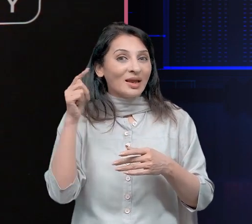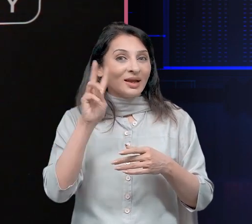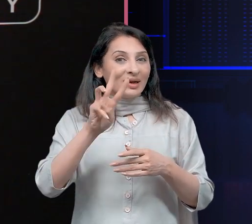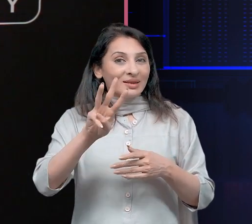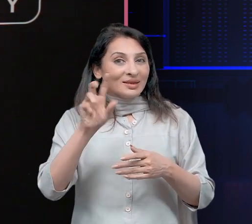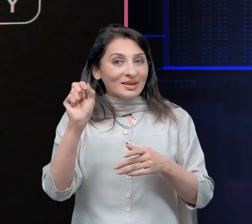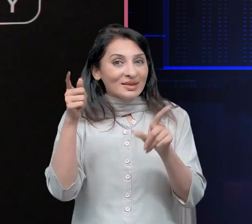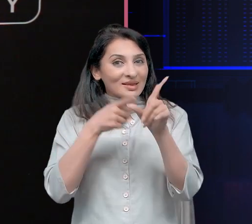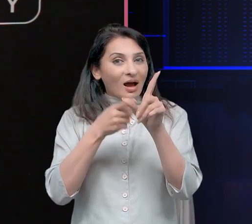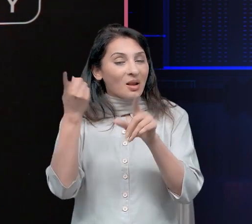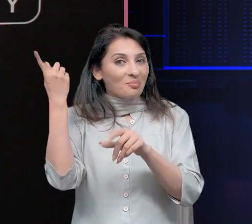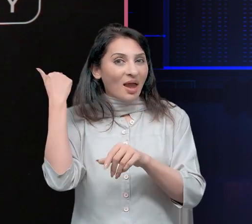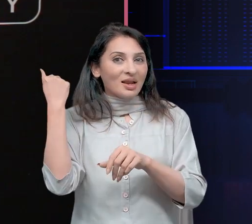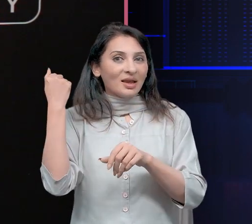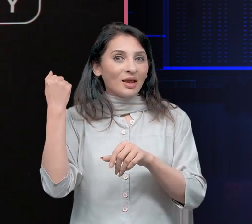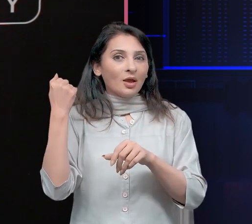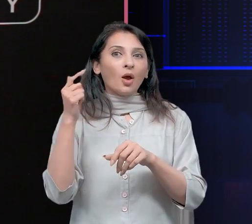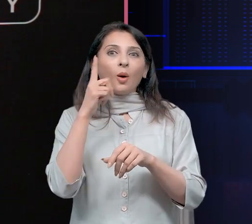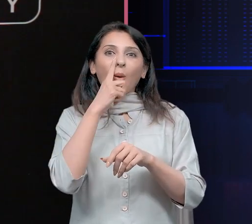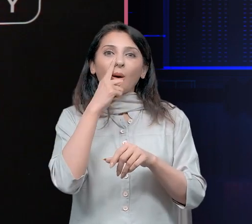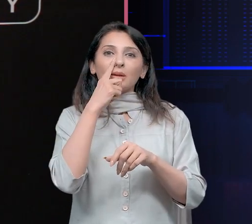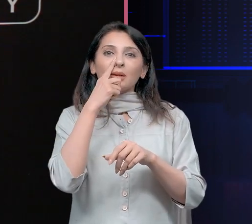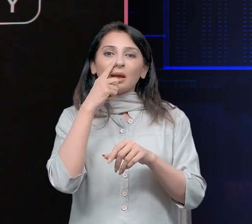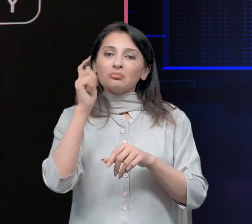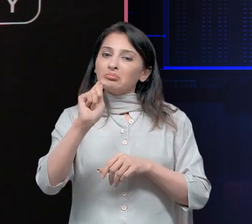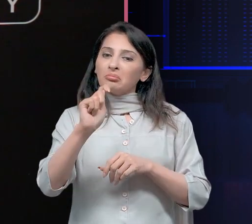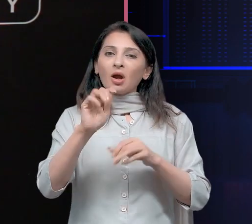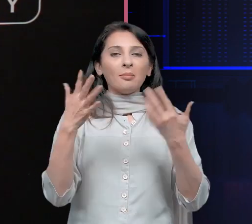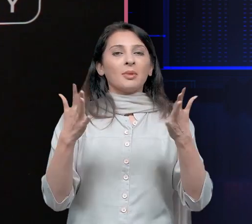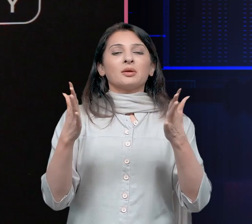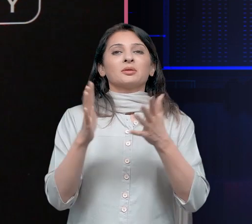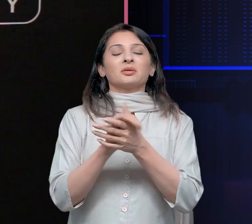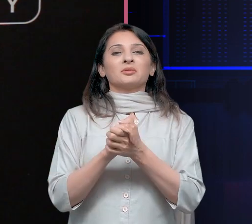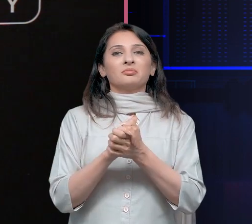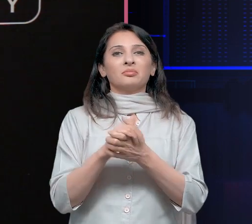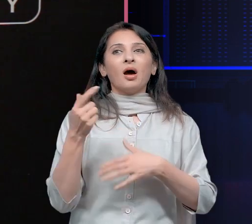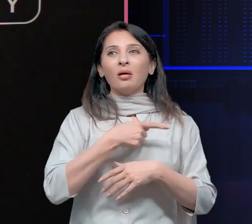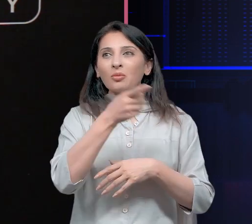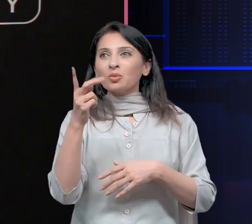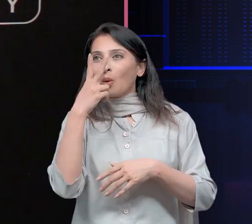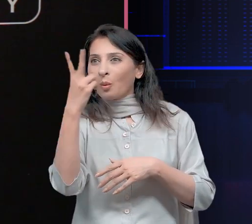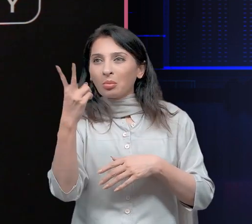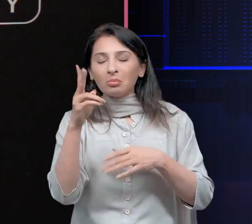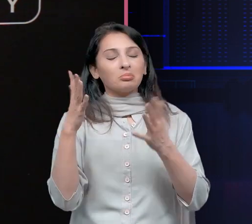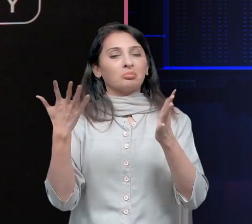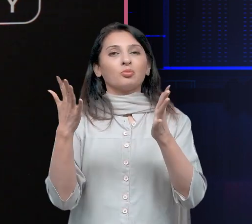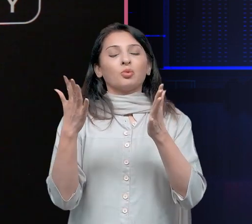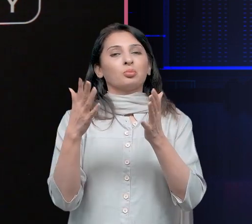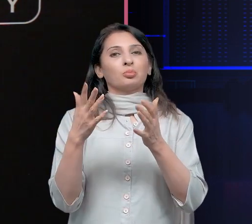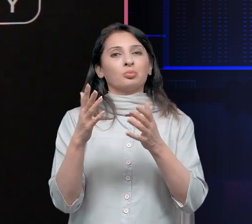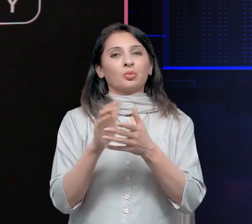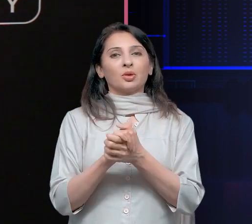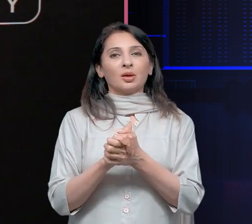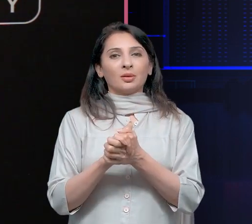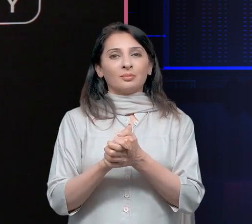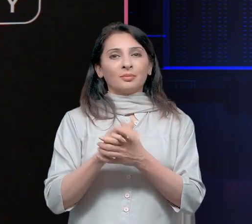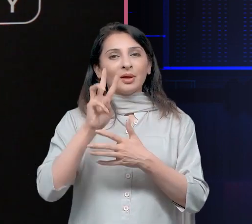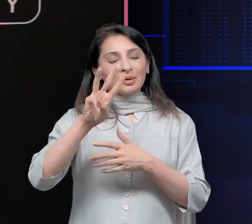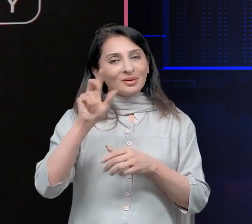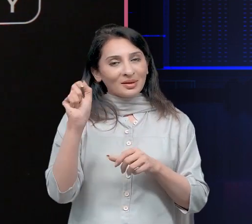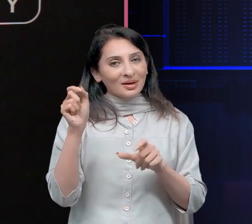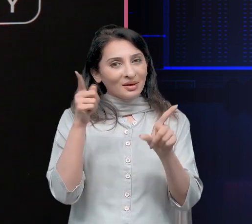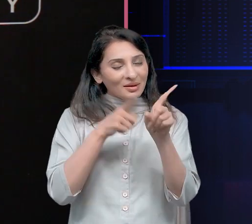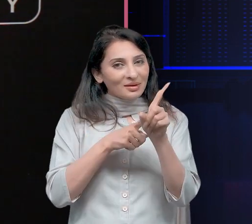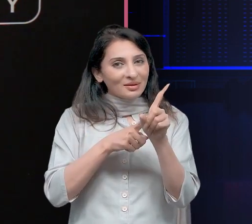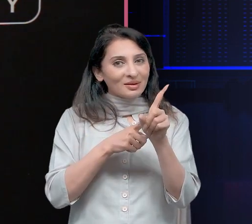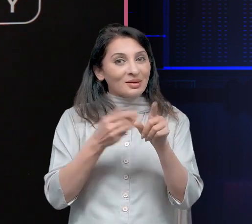नहीं पब्लिकली दिखाई देता था। तो आप 30 years ago और मोर देन दैट इवन, कराची में एक पिज़्ज़ा हट